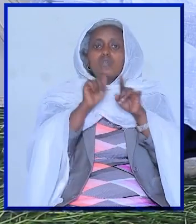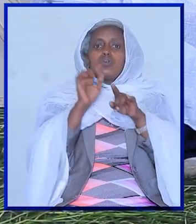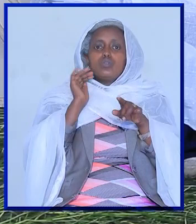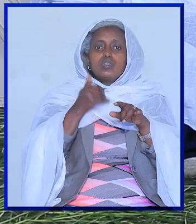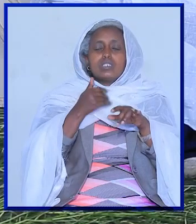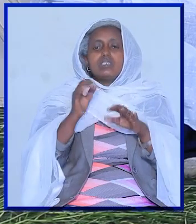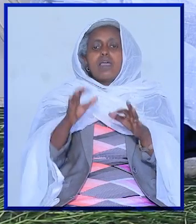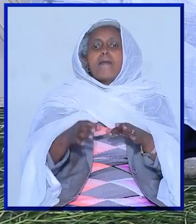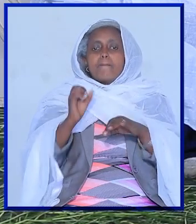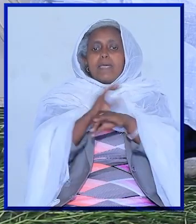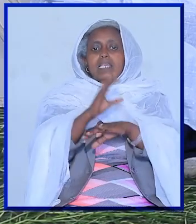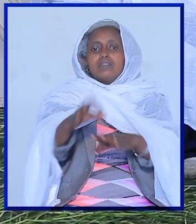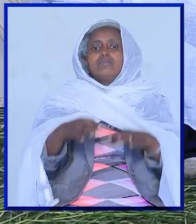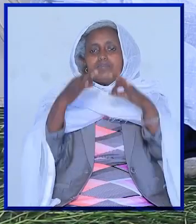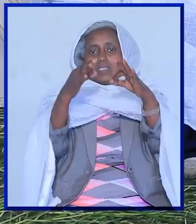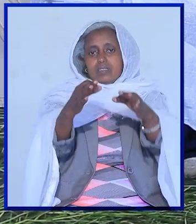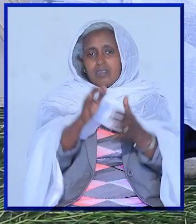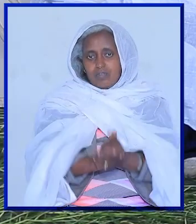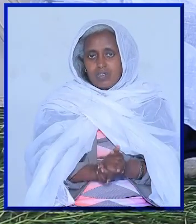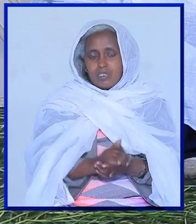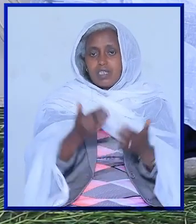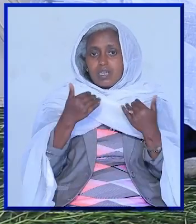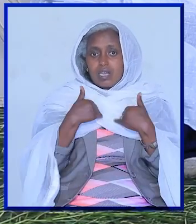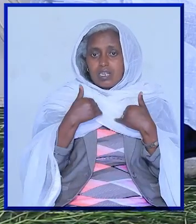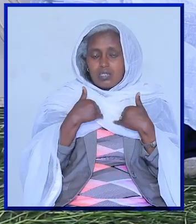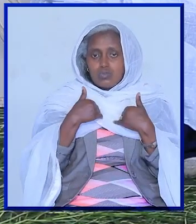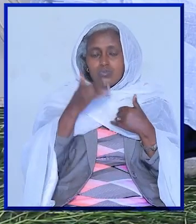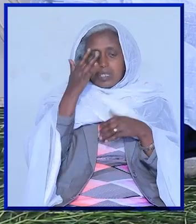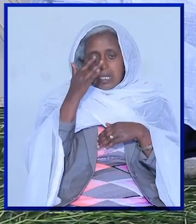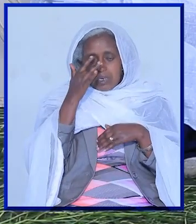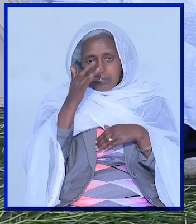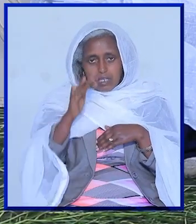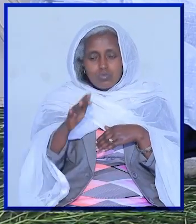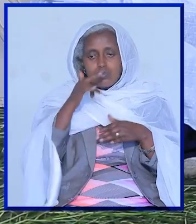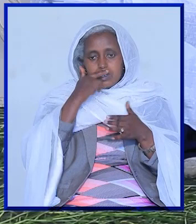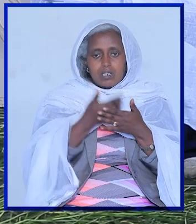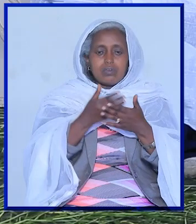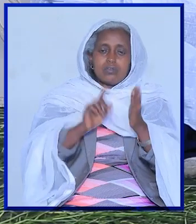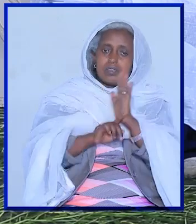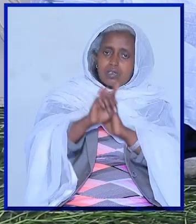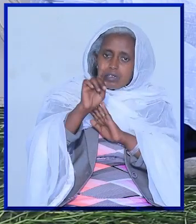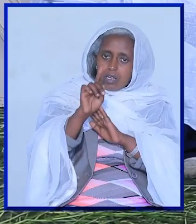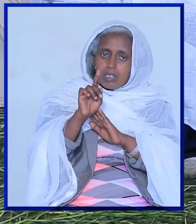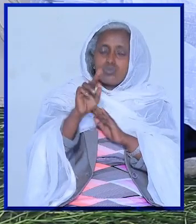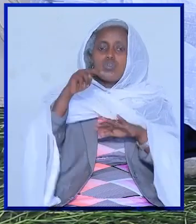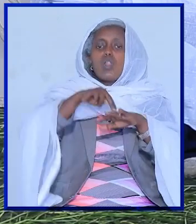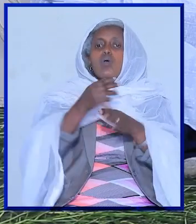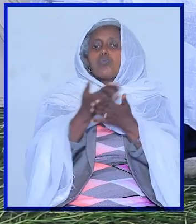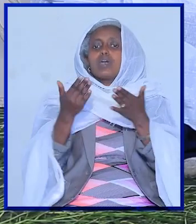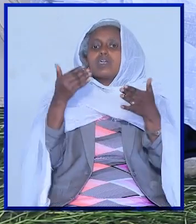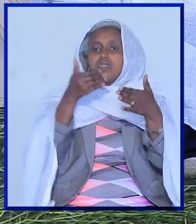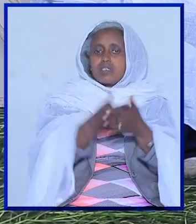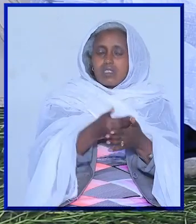መልእክት አስተላልፉልን። ካላችሁም ከልምዳችሁ ህጻናትን ታሳድጋላችሁ፣ ለቁም ነገር